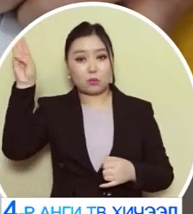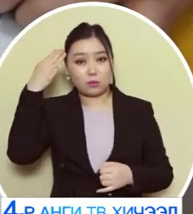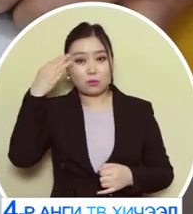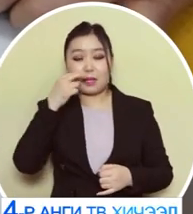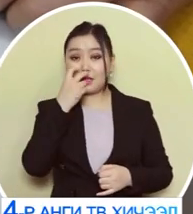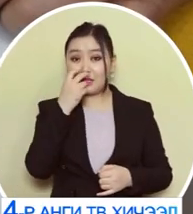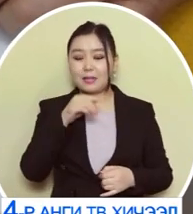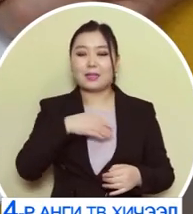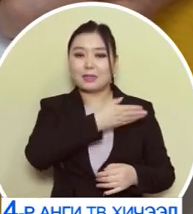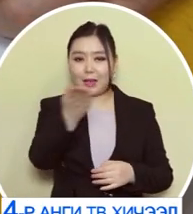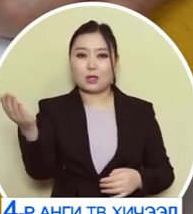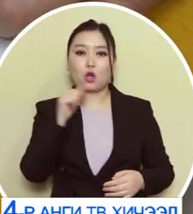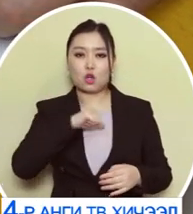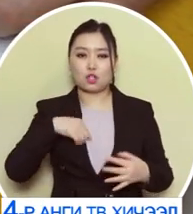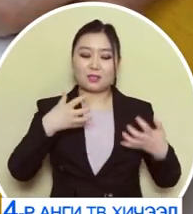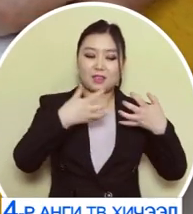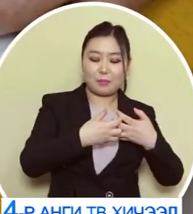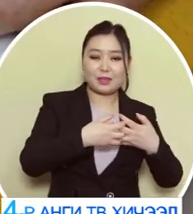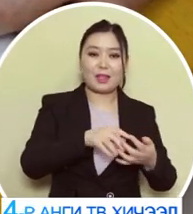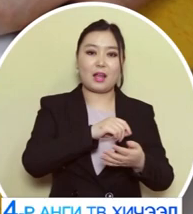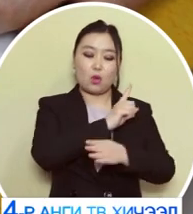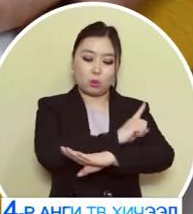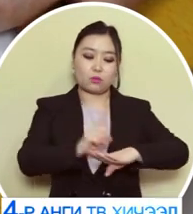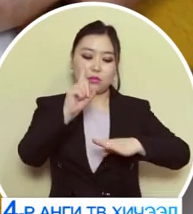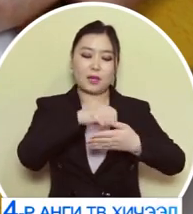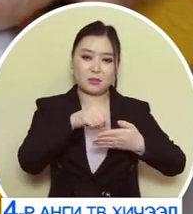жасап, тексеріп көріңдер.